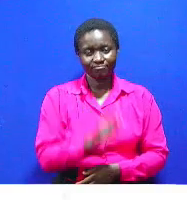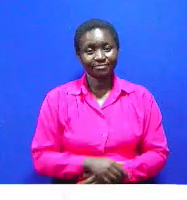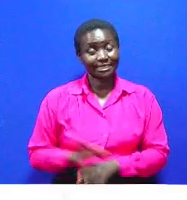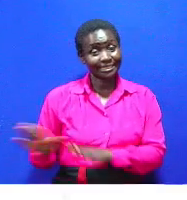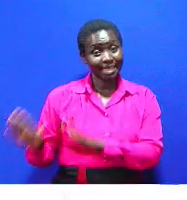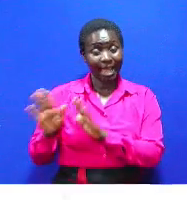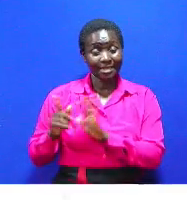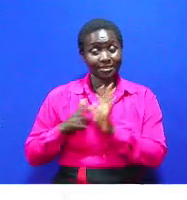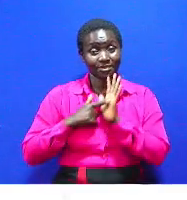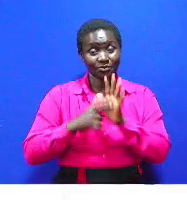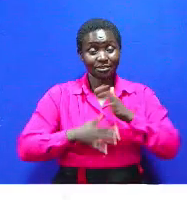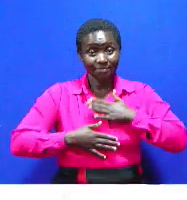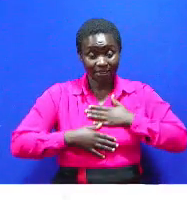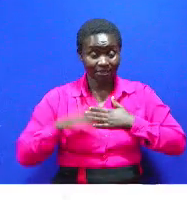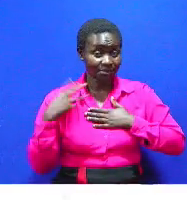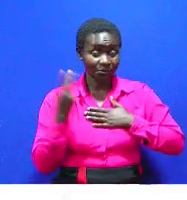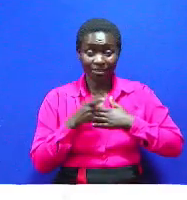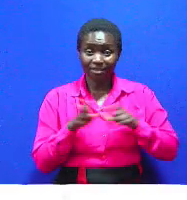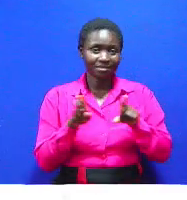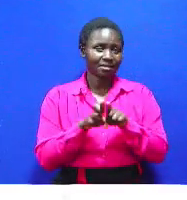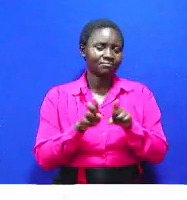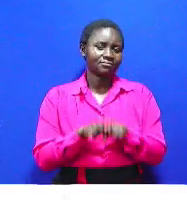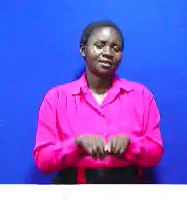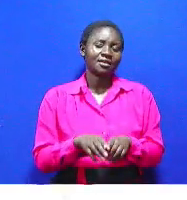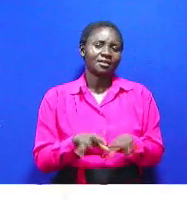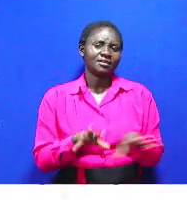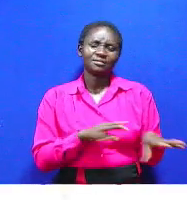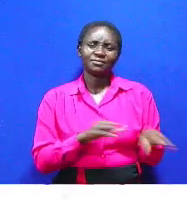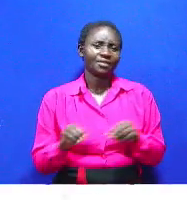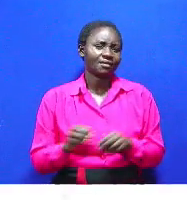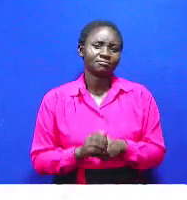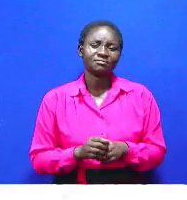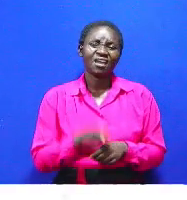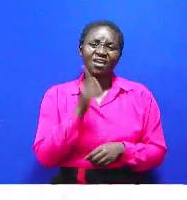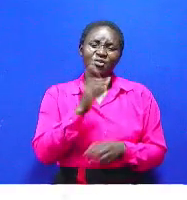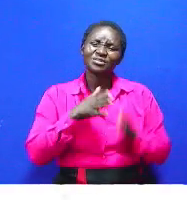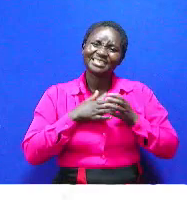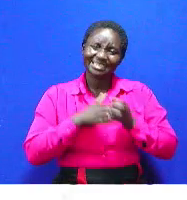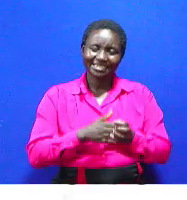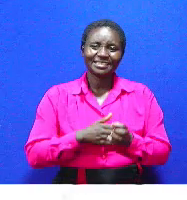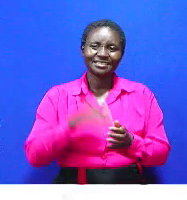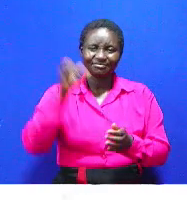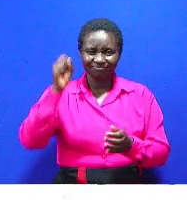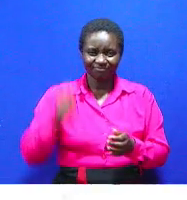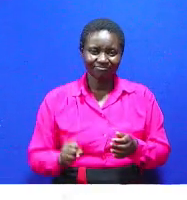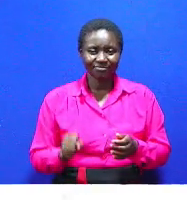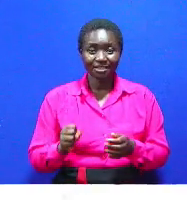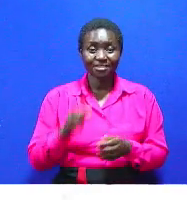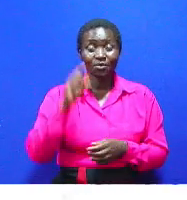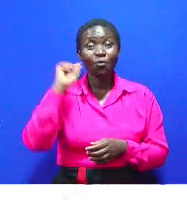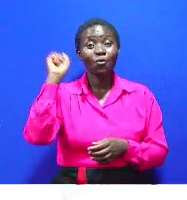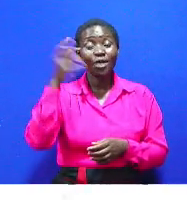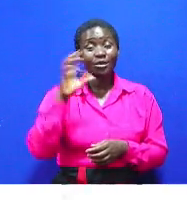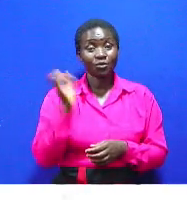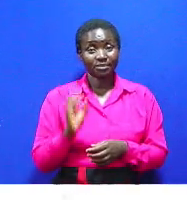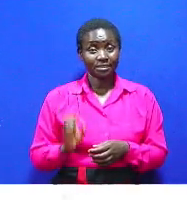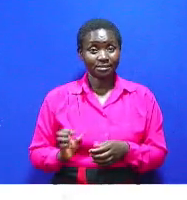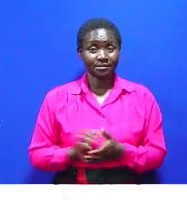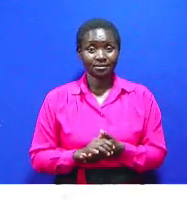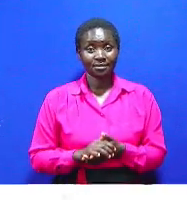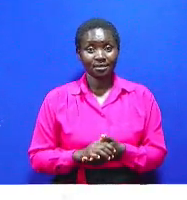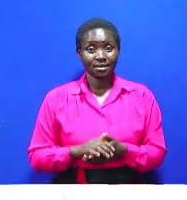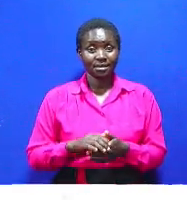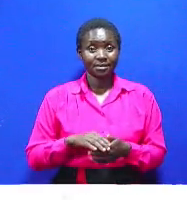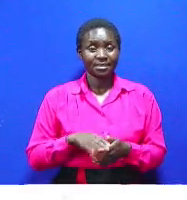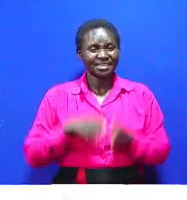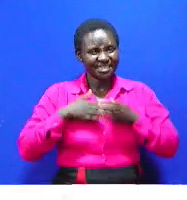mosike na ndio tu mosike te ande nto kuruoro. Osoro oko gamba South Mugrango. A constituency yemo. Yes. Tori go togo ambira buno munyali